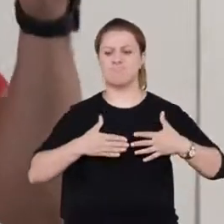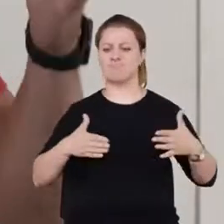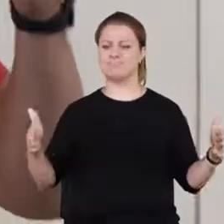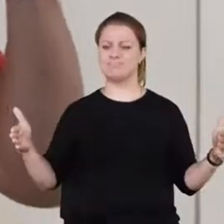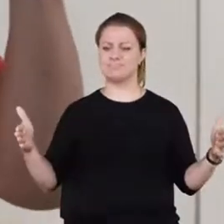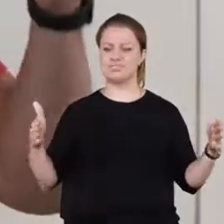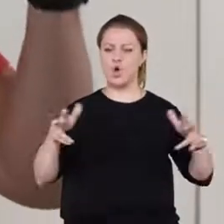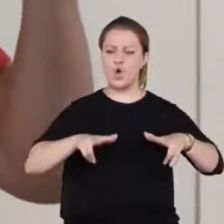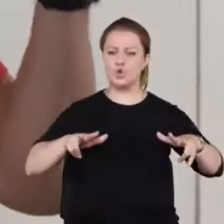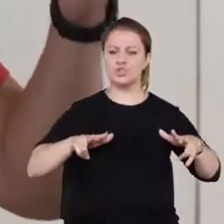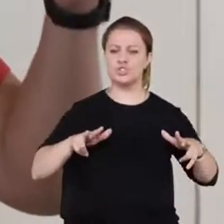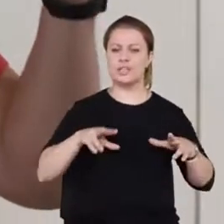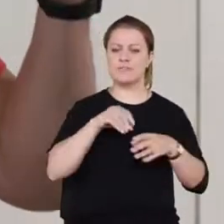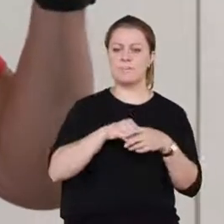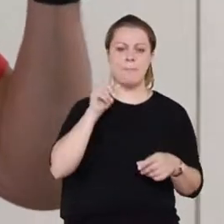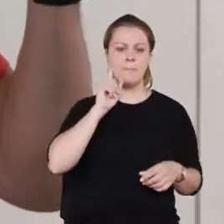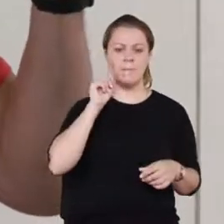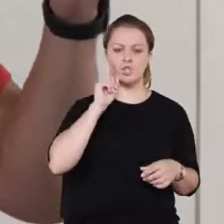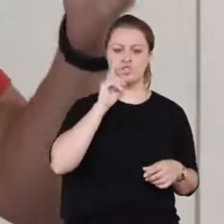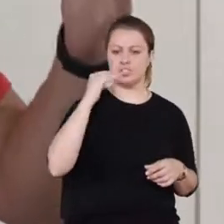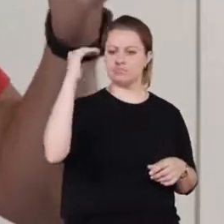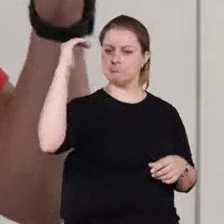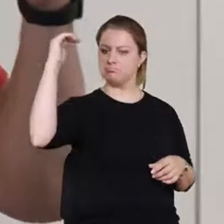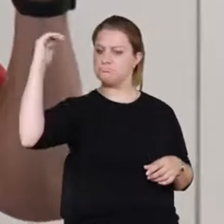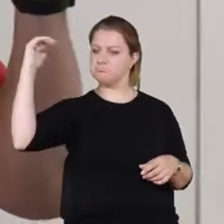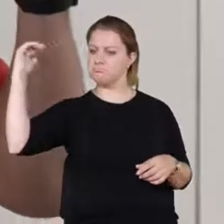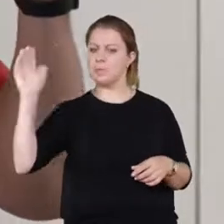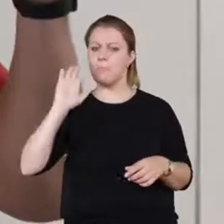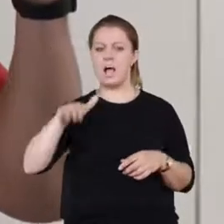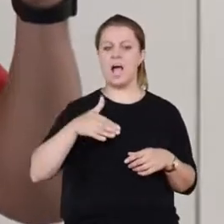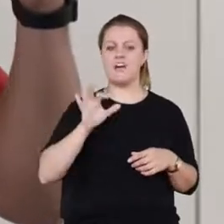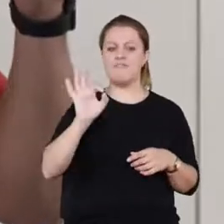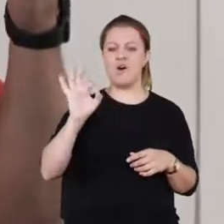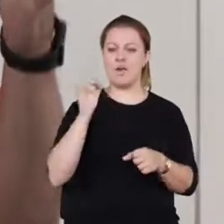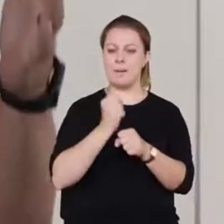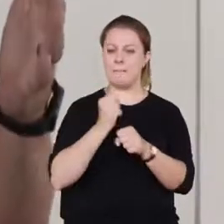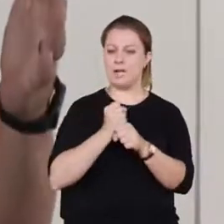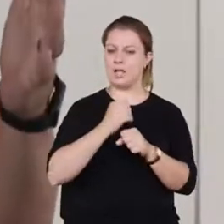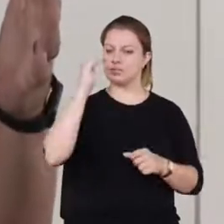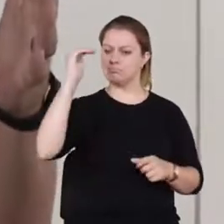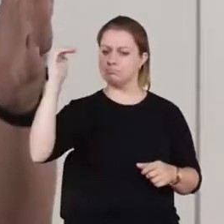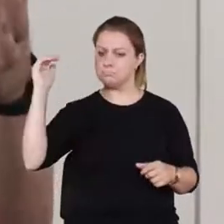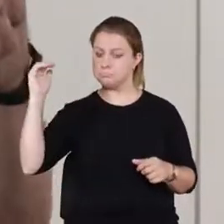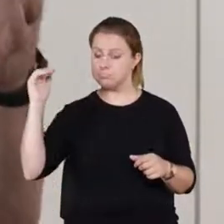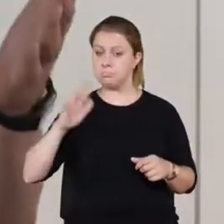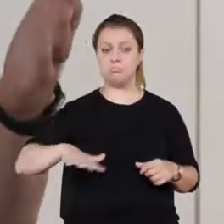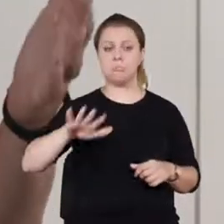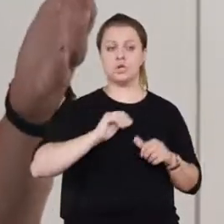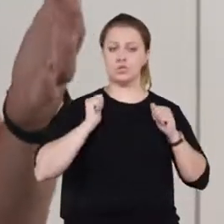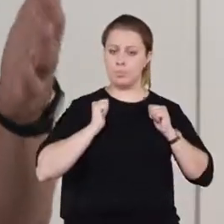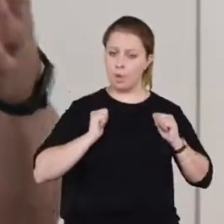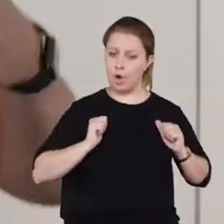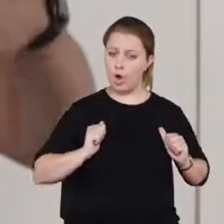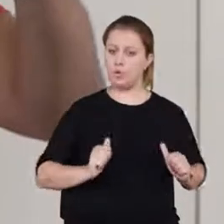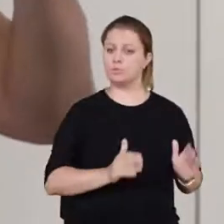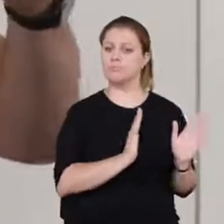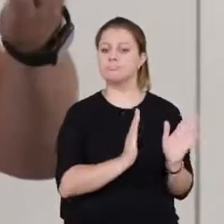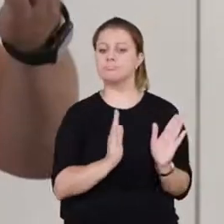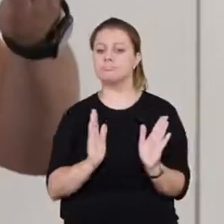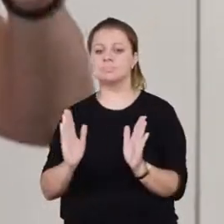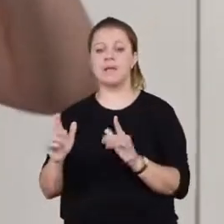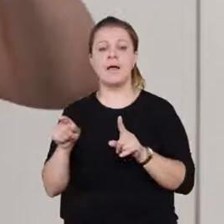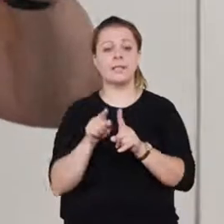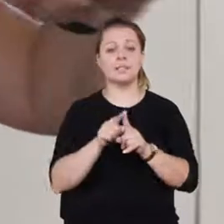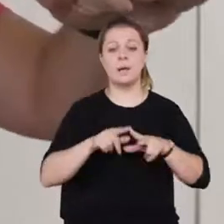są mężczyźni o wysokim statusie, na szczycie panuje harmonia, ponieważ w rodzinie, jak wiadomo, nawet jeżeli